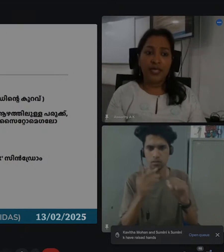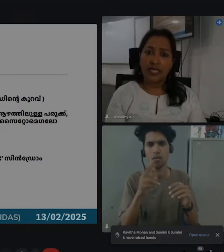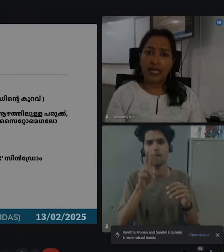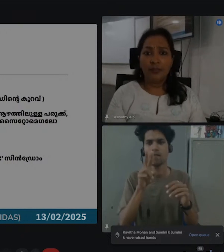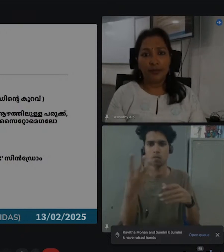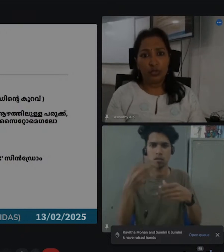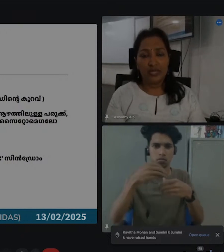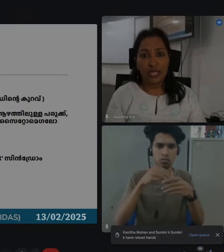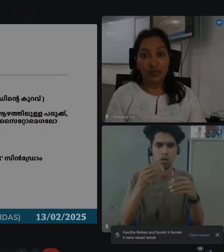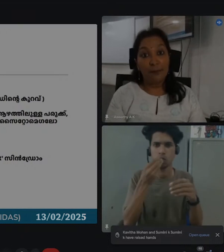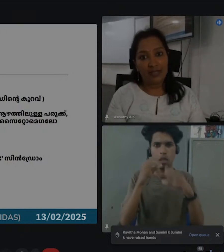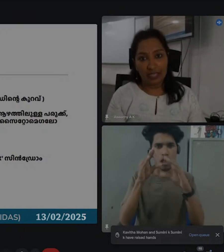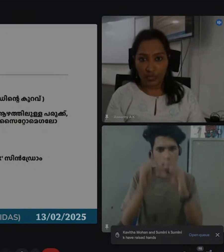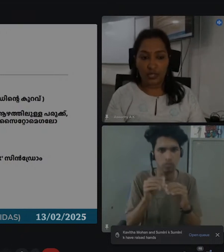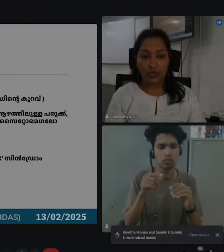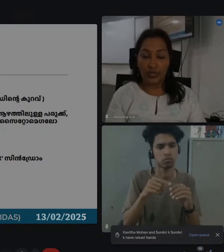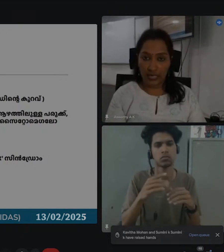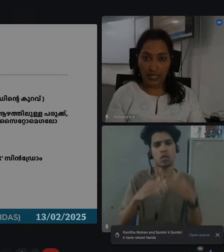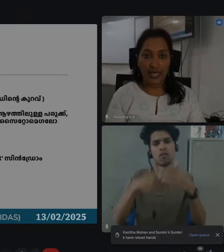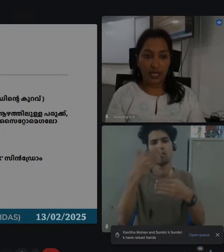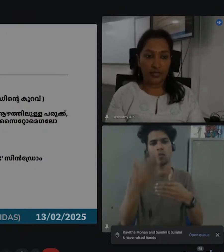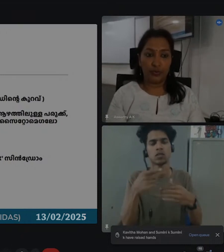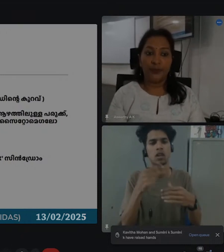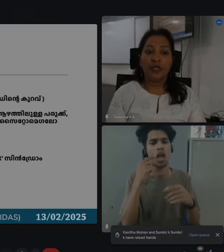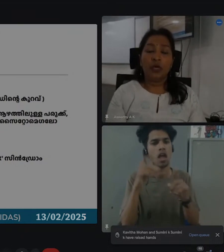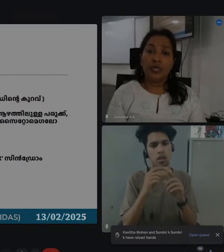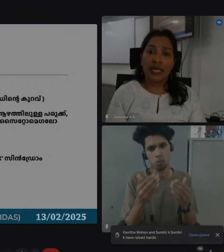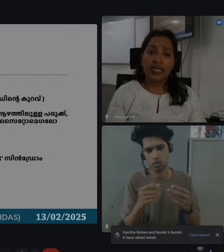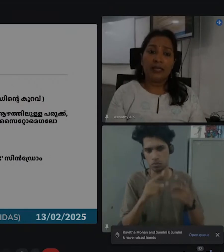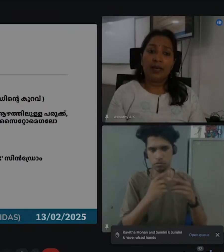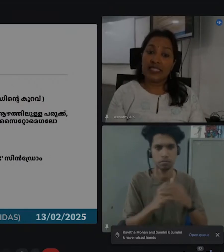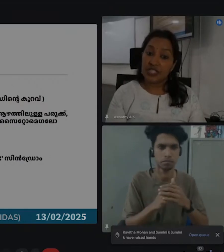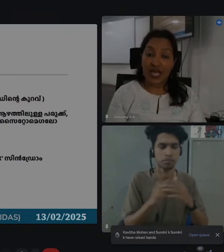അവസ്ഥ, ഇതെല്ലാം വെല്ലുവിളി ഭാവിയിൽ ഉണ്ടാക്കാൻ കാരണമാകുന്നു.